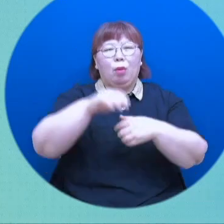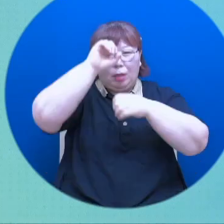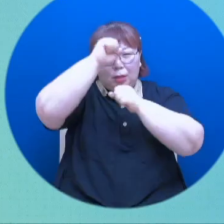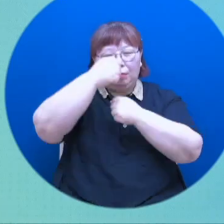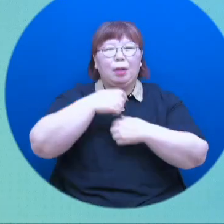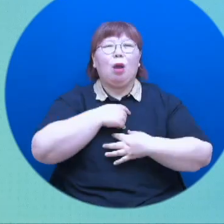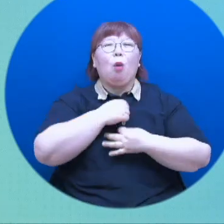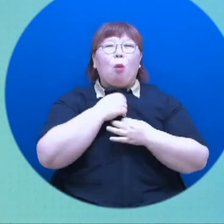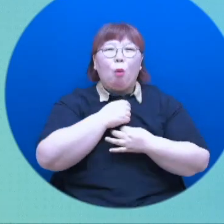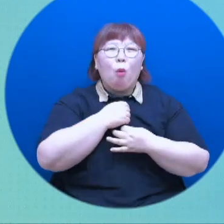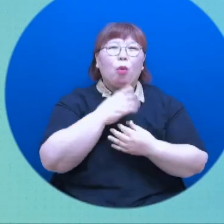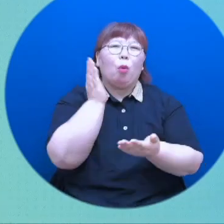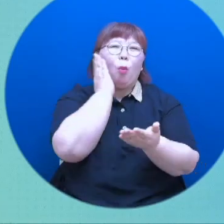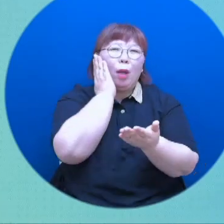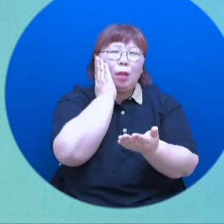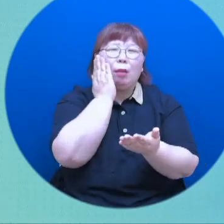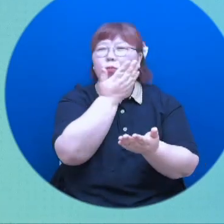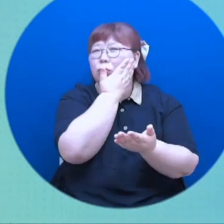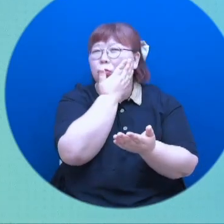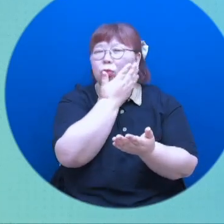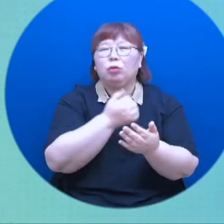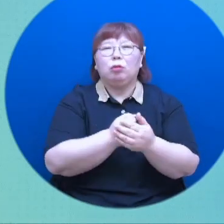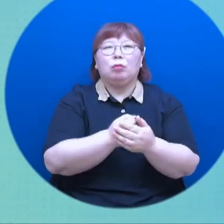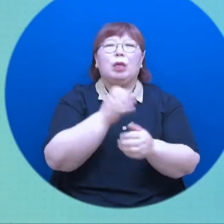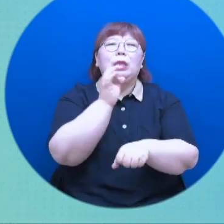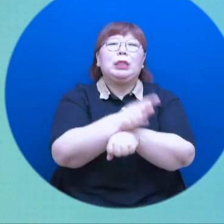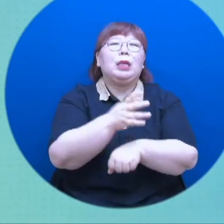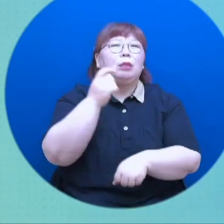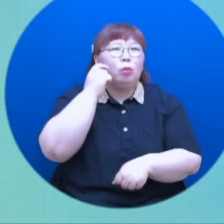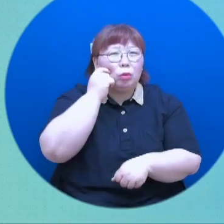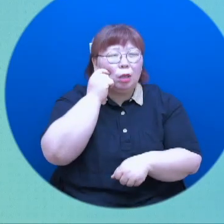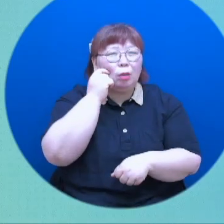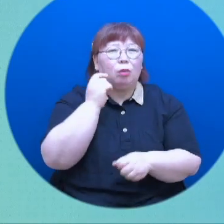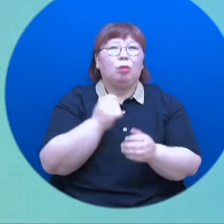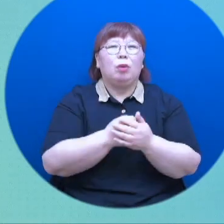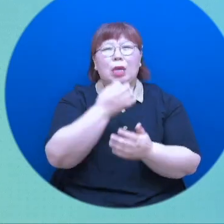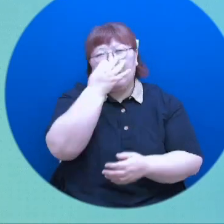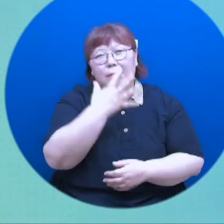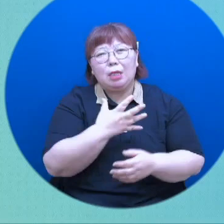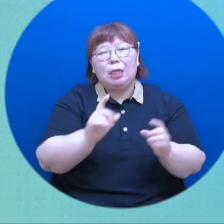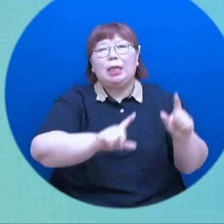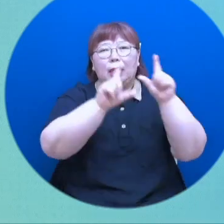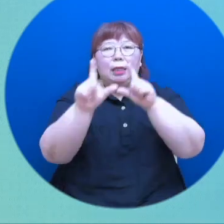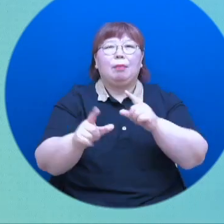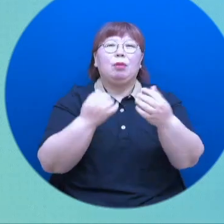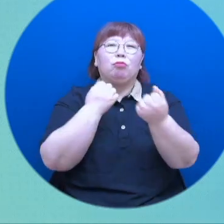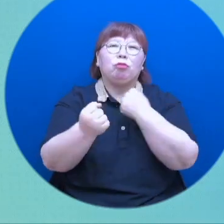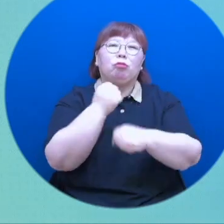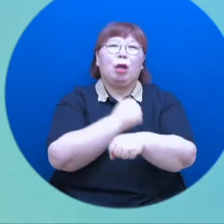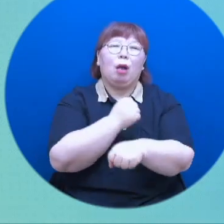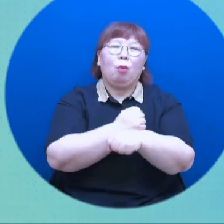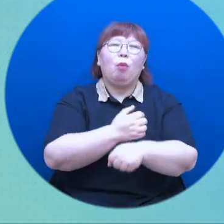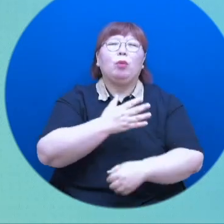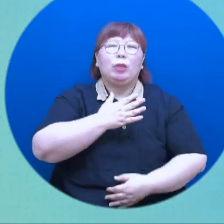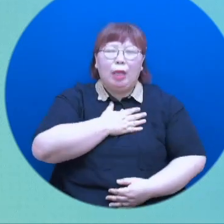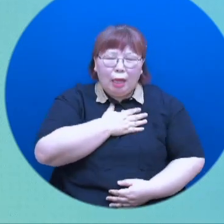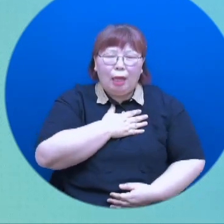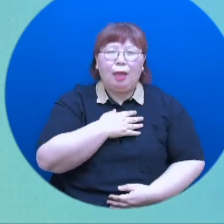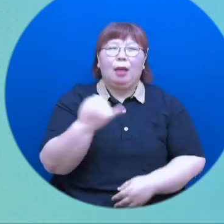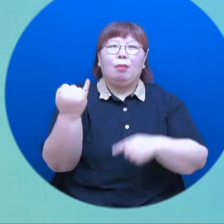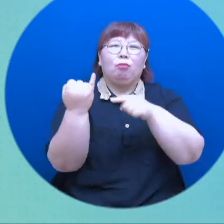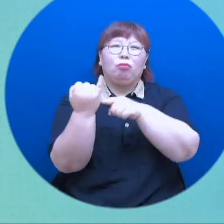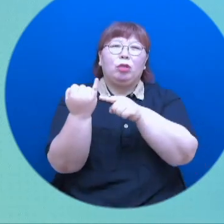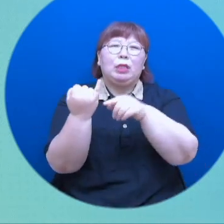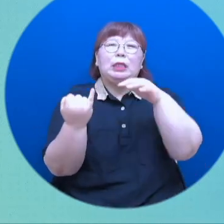제대로, 화장품 하나 제대로 사지를 못하면서 괴롭히기만 했습니다. 통곡하며